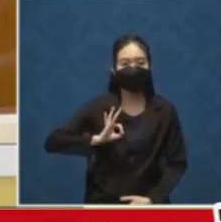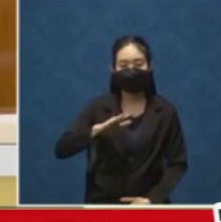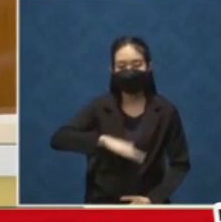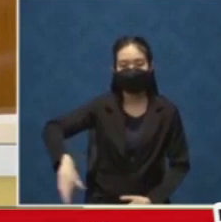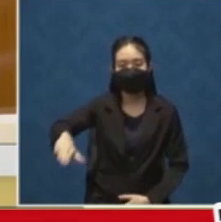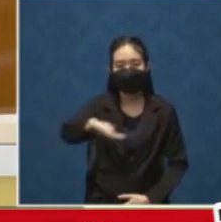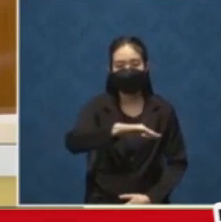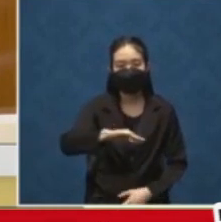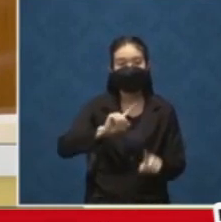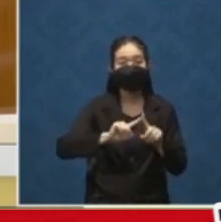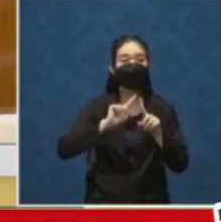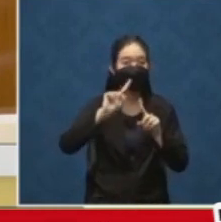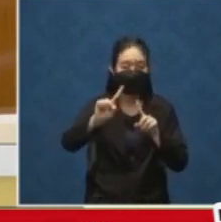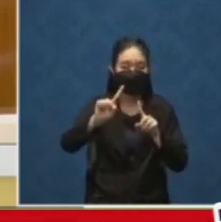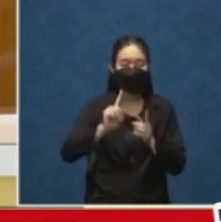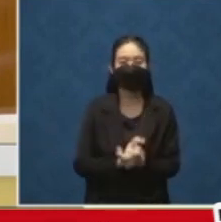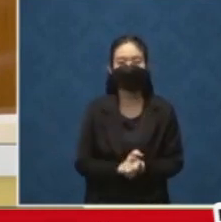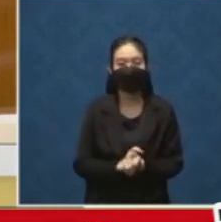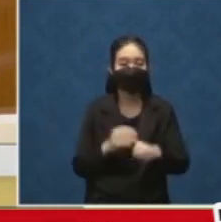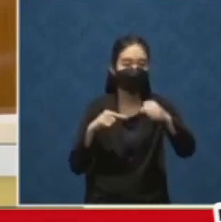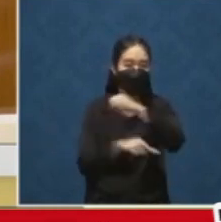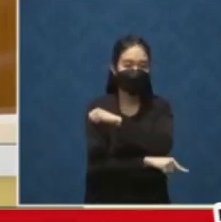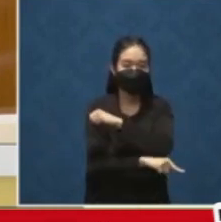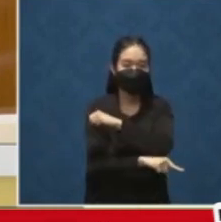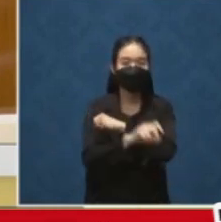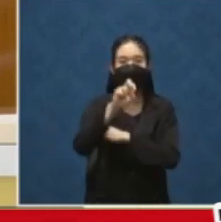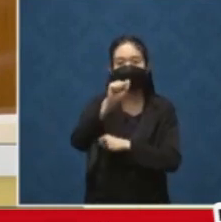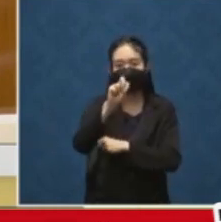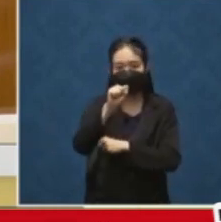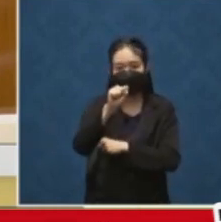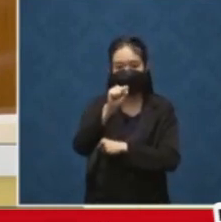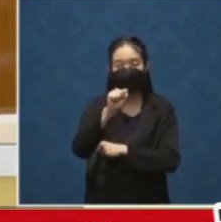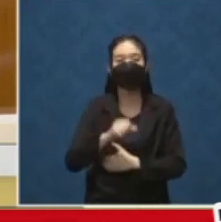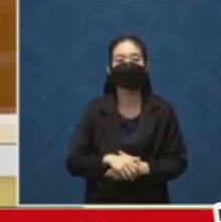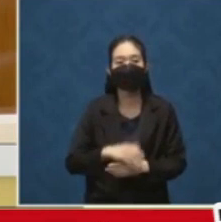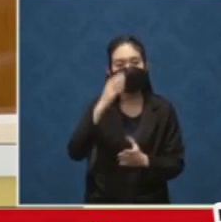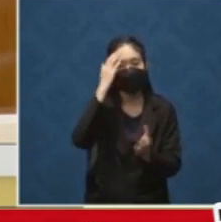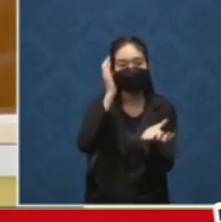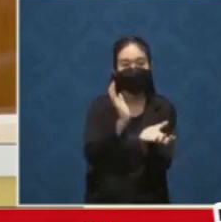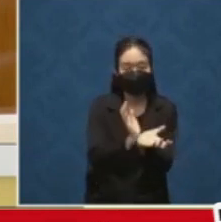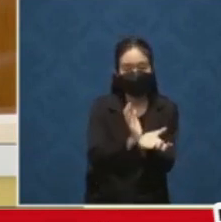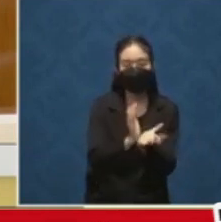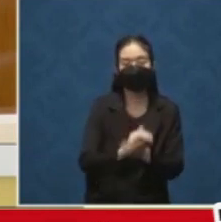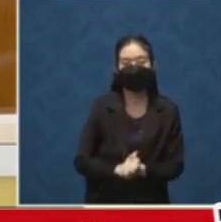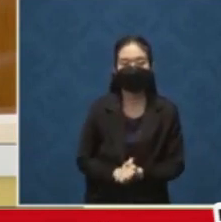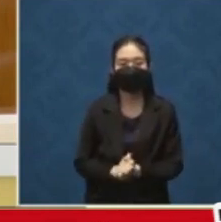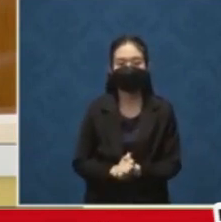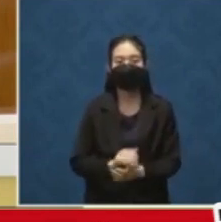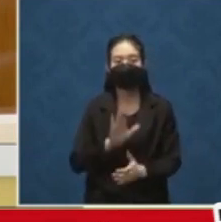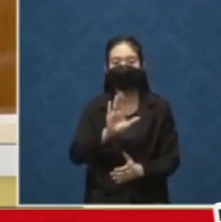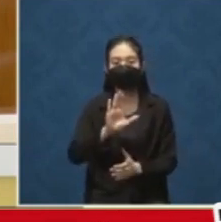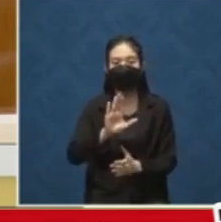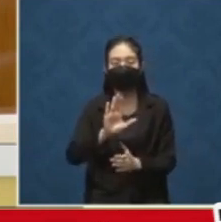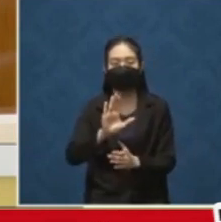เป็นสองคนอนีคนดีแรกเป็นการทตริการสอบ เป็กลินสิบตำรวจ